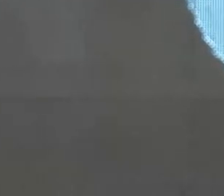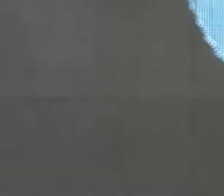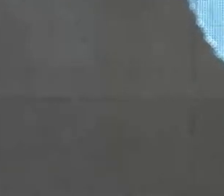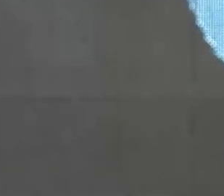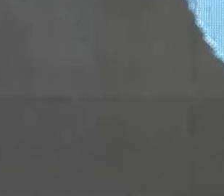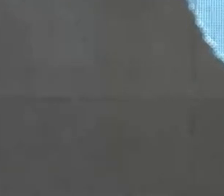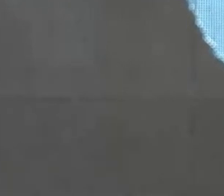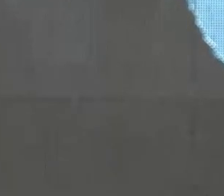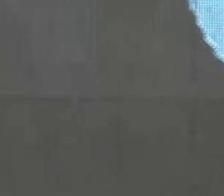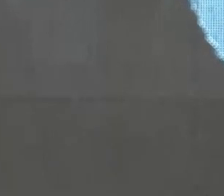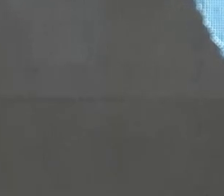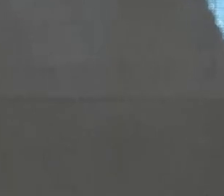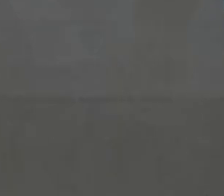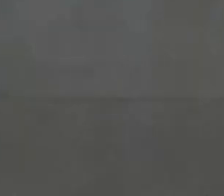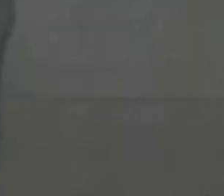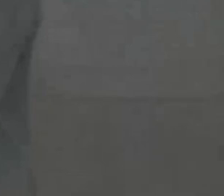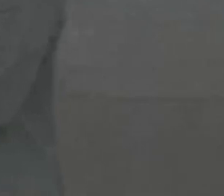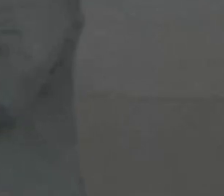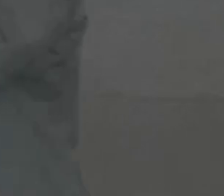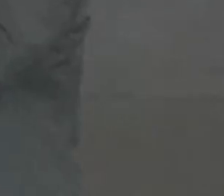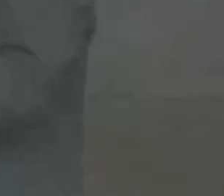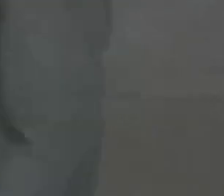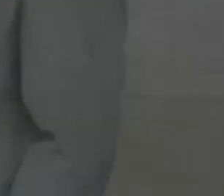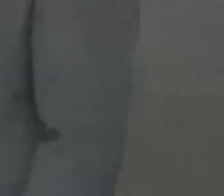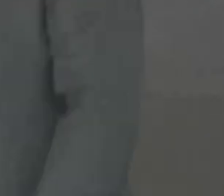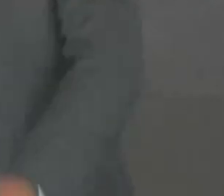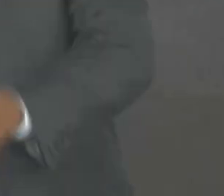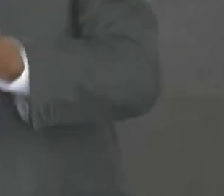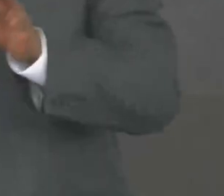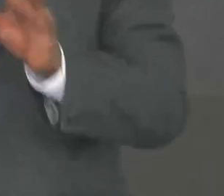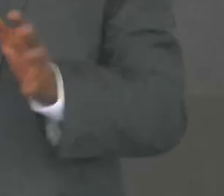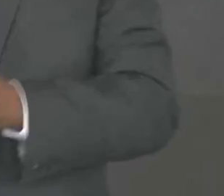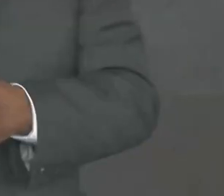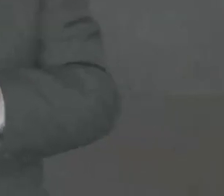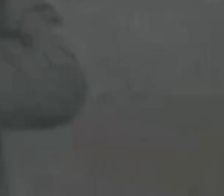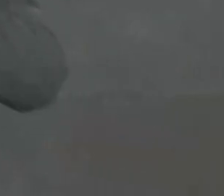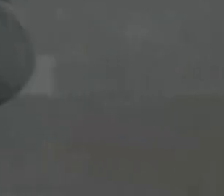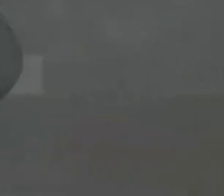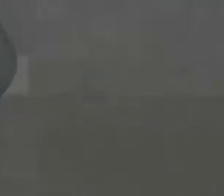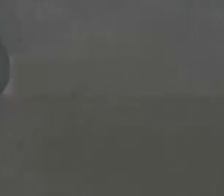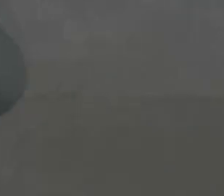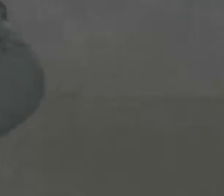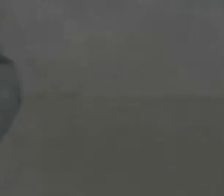de leurs propos blasphématoires. Troisièmement,